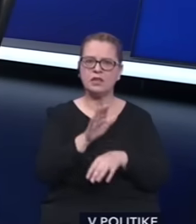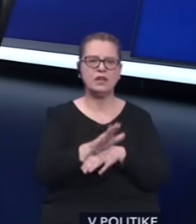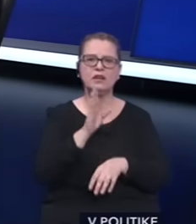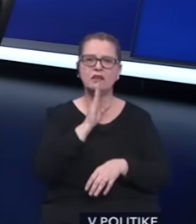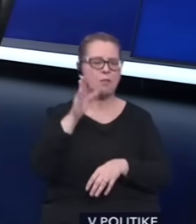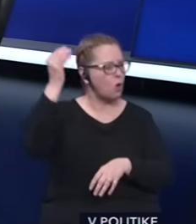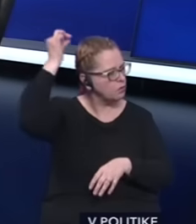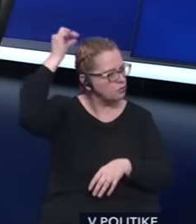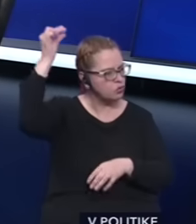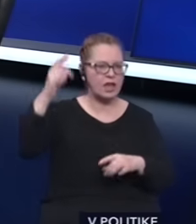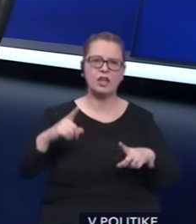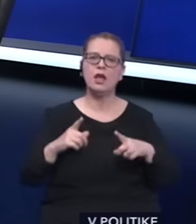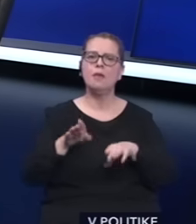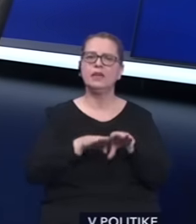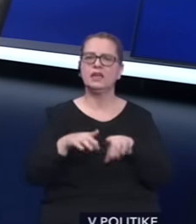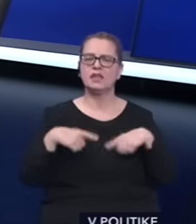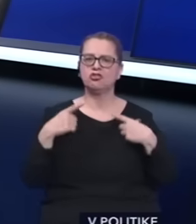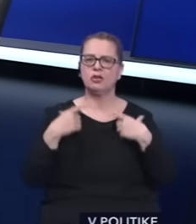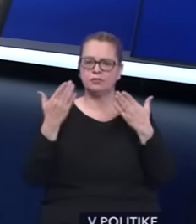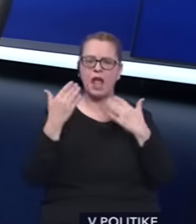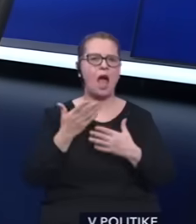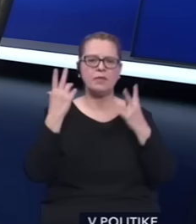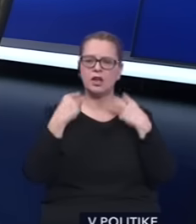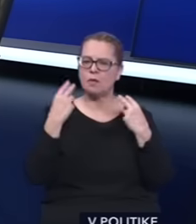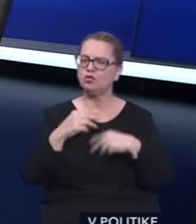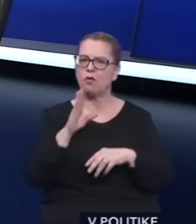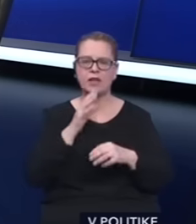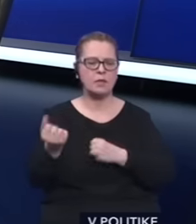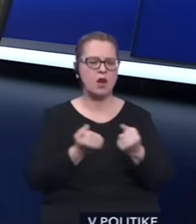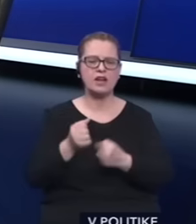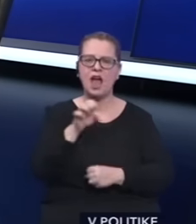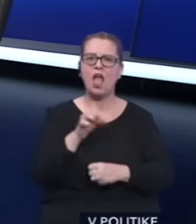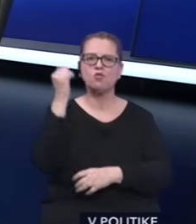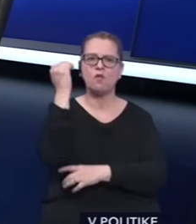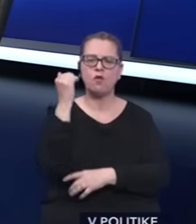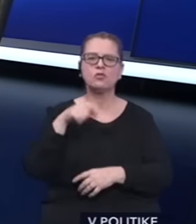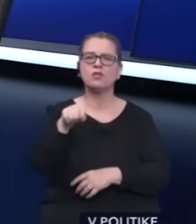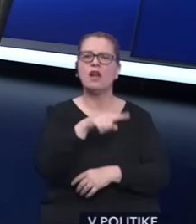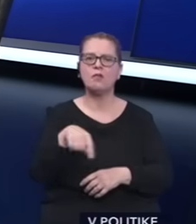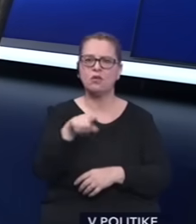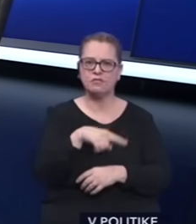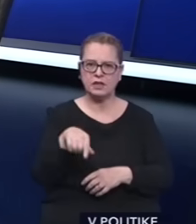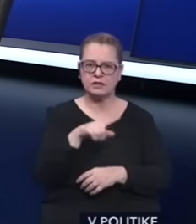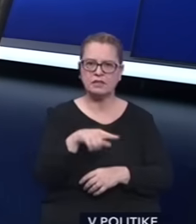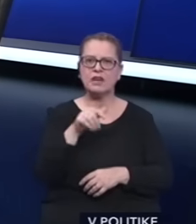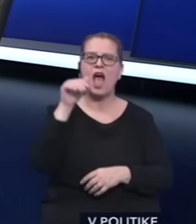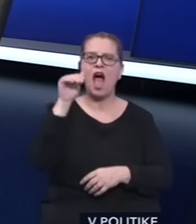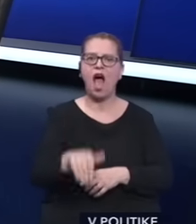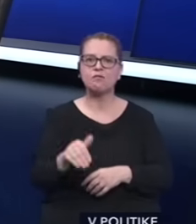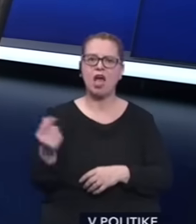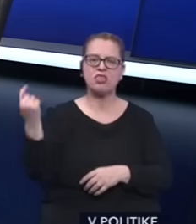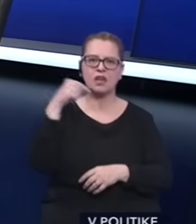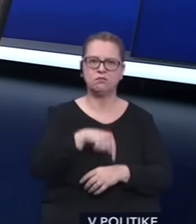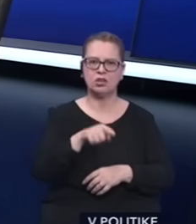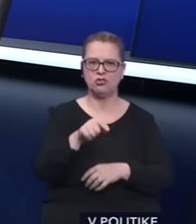Budaj minister životného prostredia, aby nikdy Remišová nemohla riadiť eurofondy, pretože ste prišli amatéri do vlády